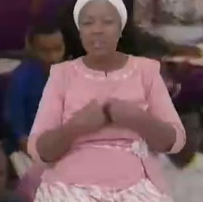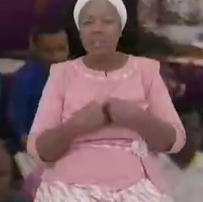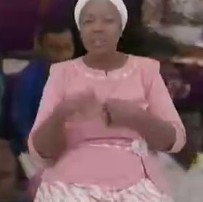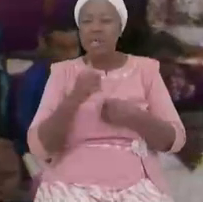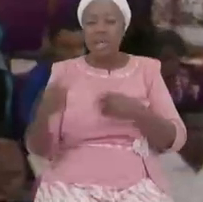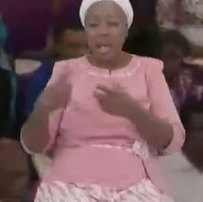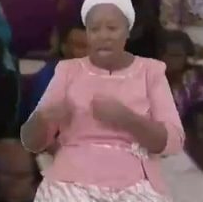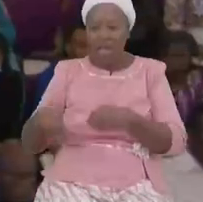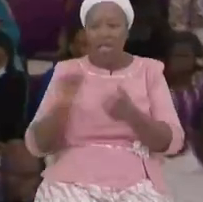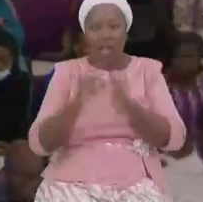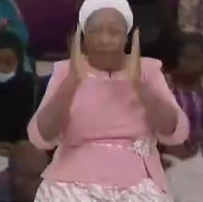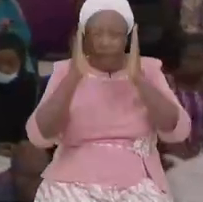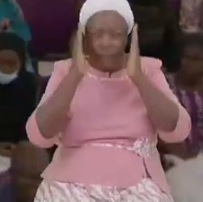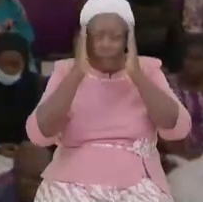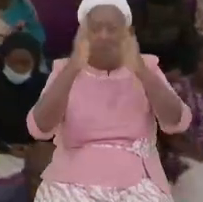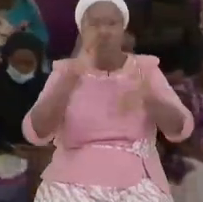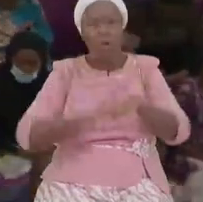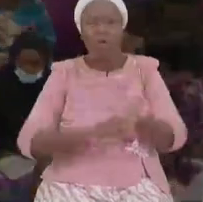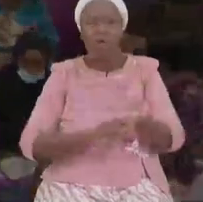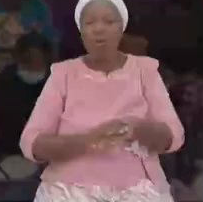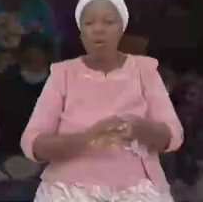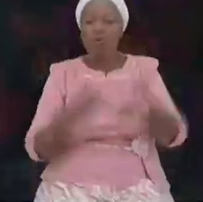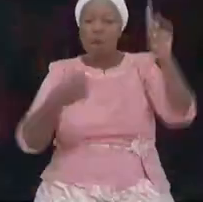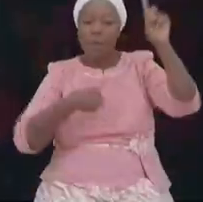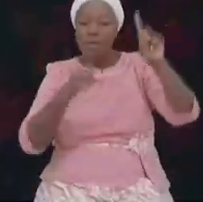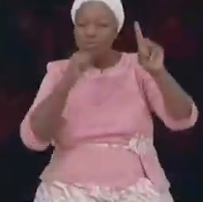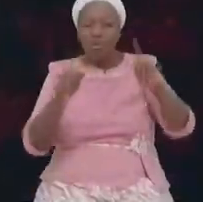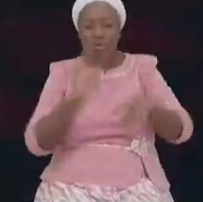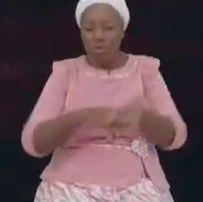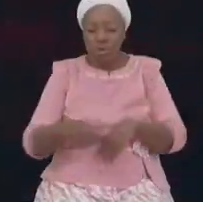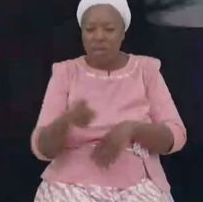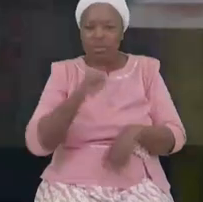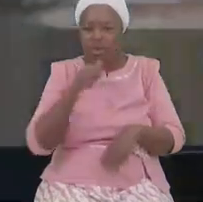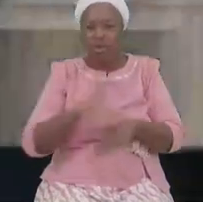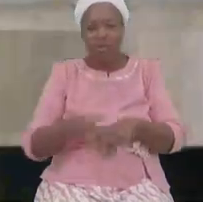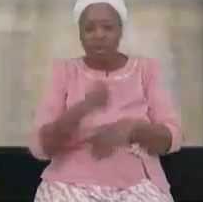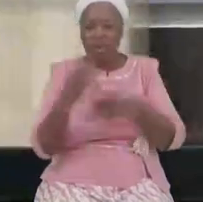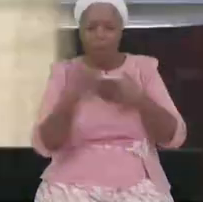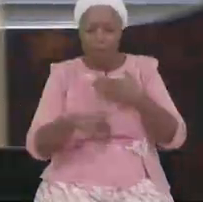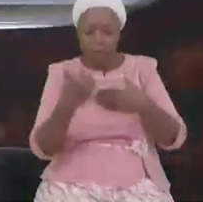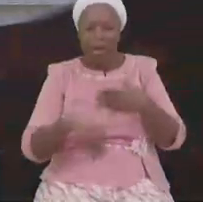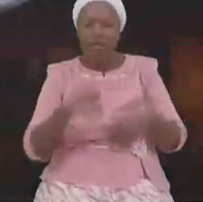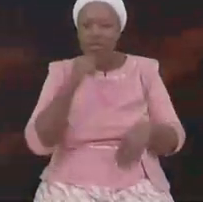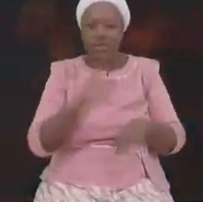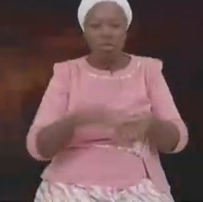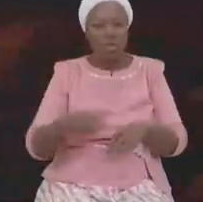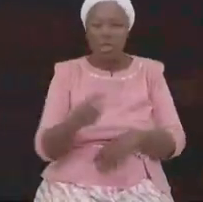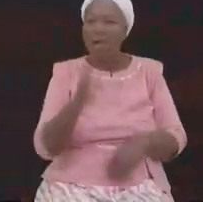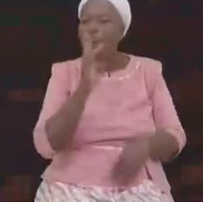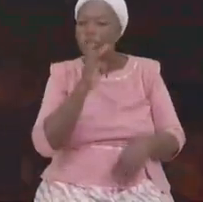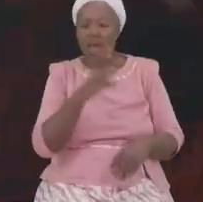se concentre sur moi, pas sur eux, pas sur leur pain, pas sur leur eau, pas sur leurs